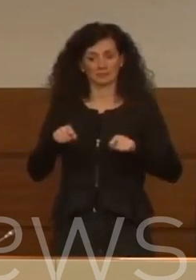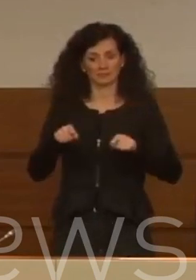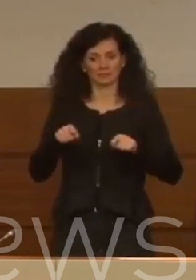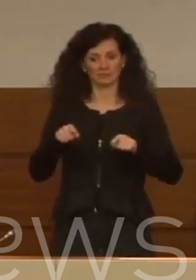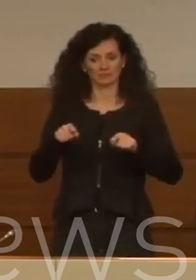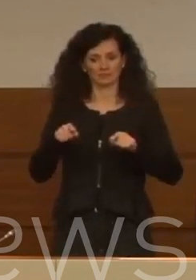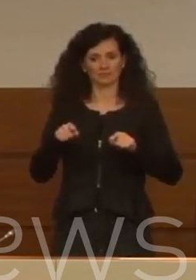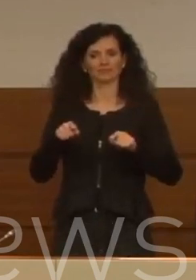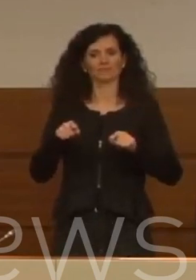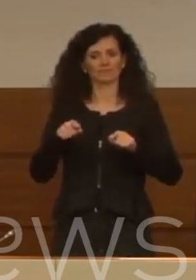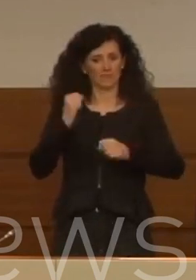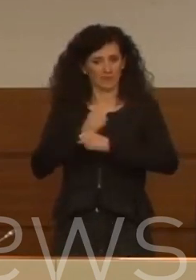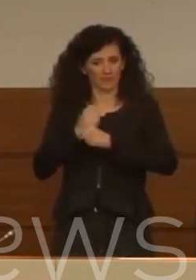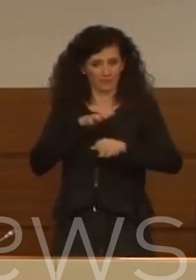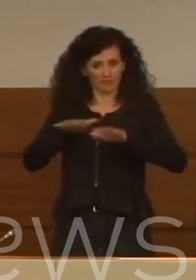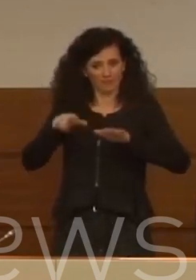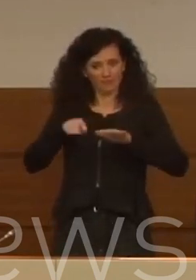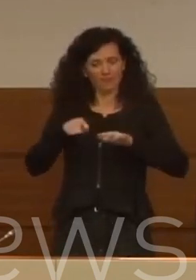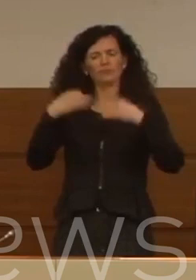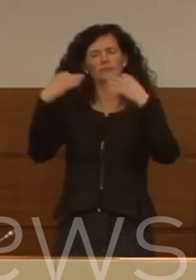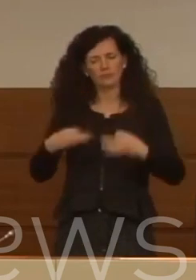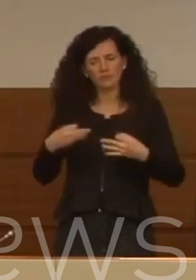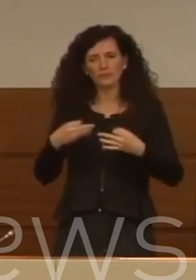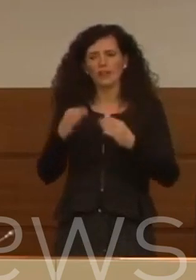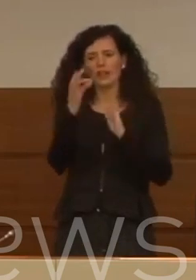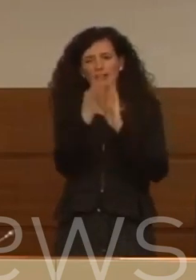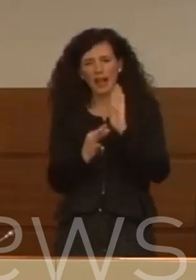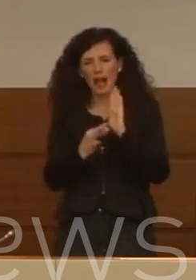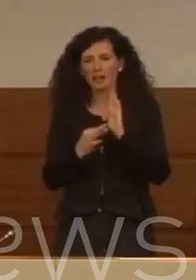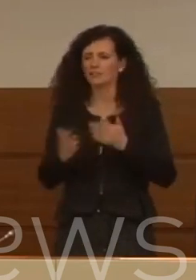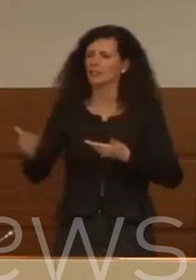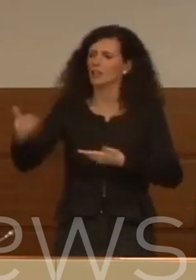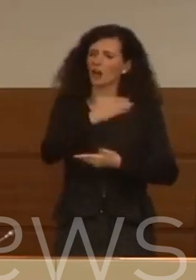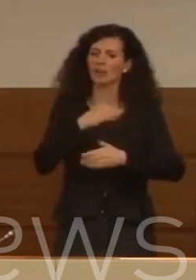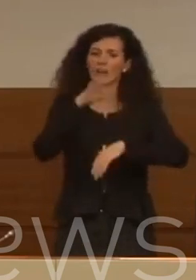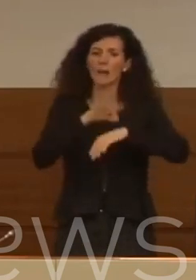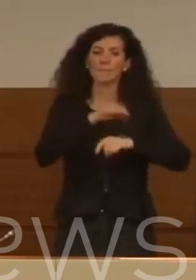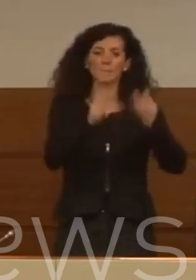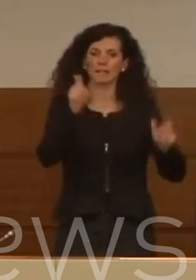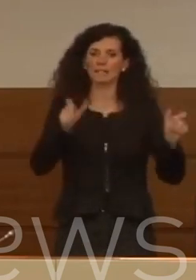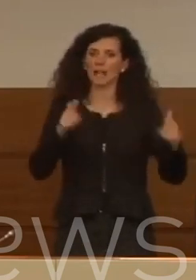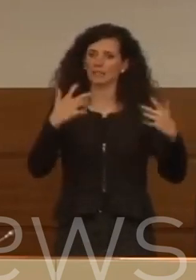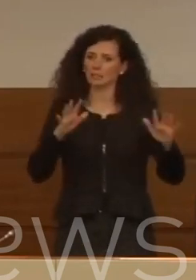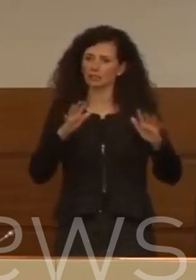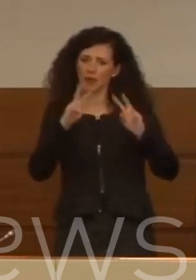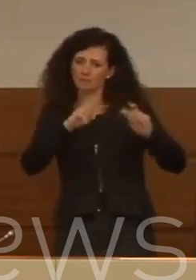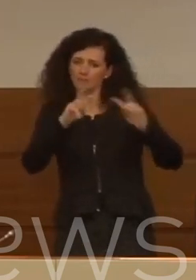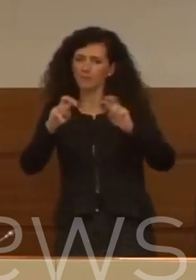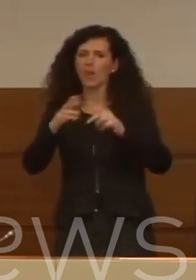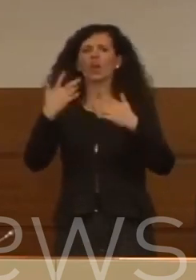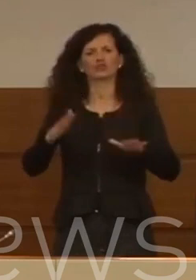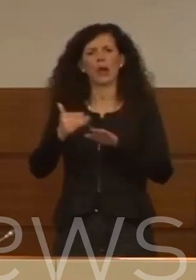centralizzazione di raccolta dati di tutti i pazienti trattati sia già precedentemente trattati